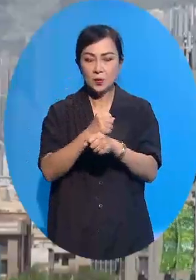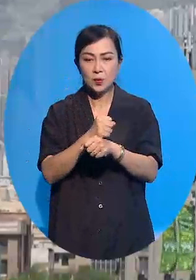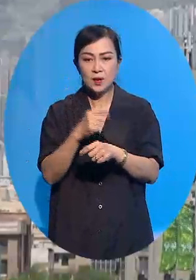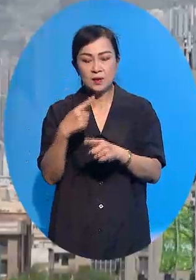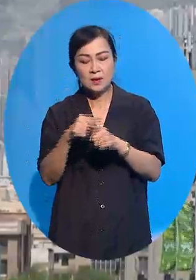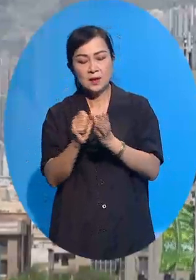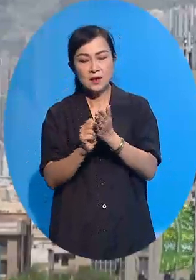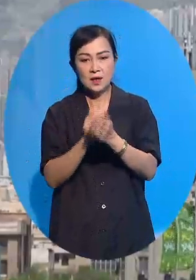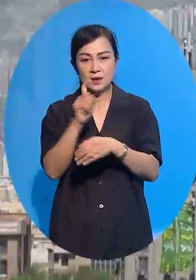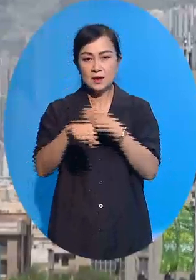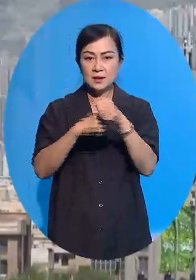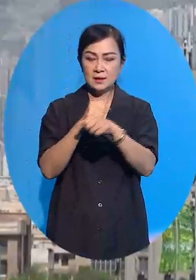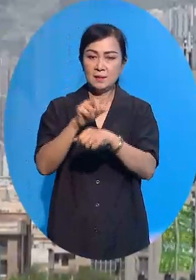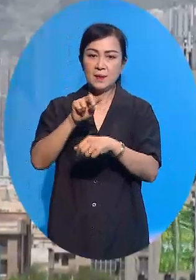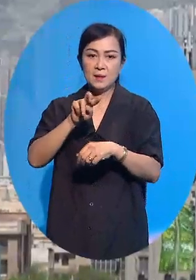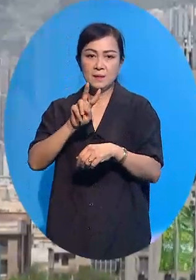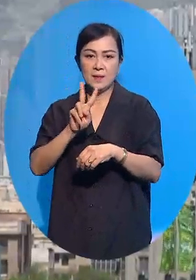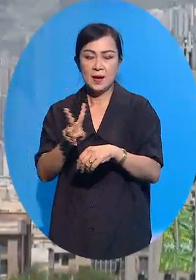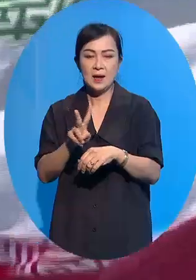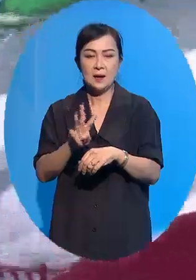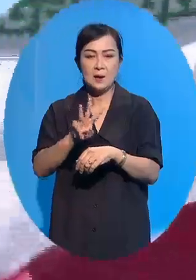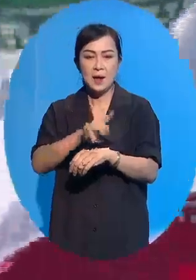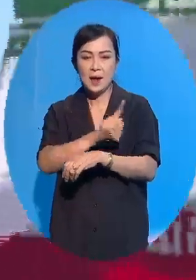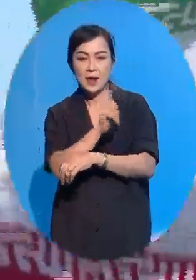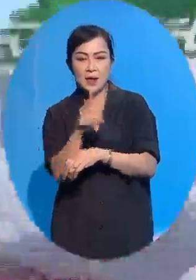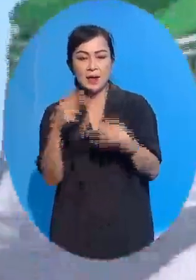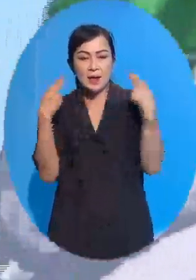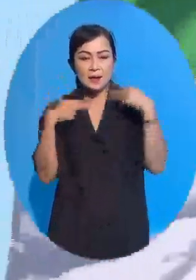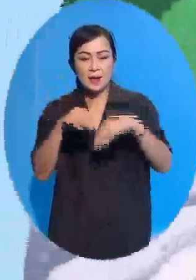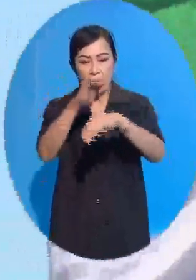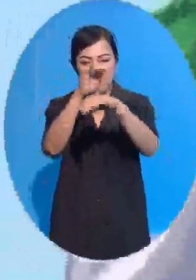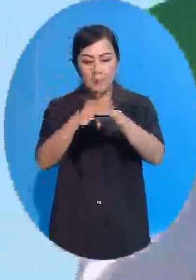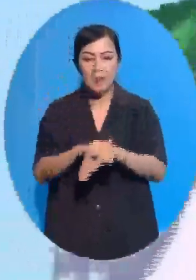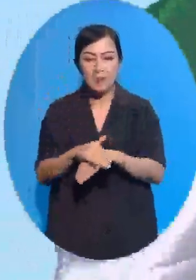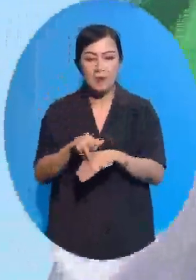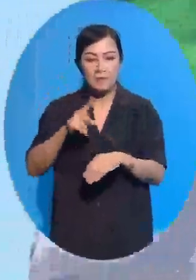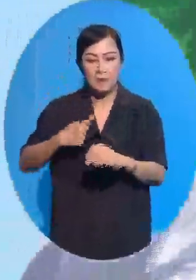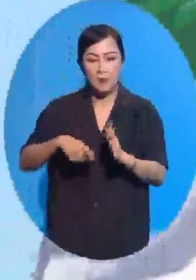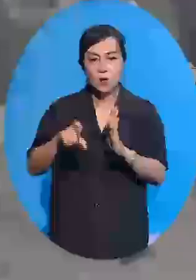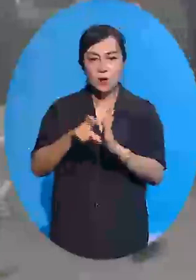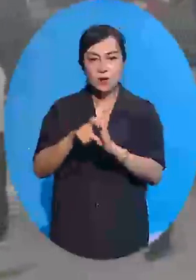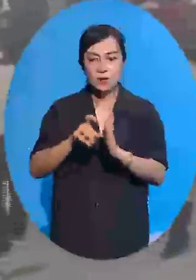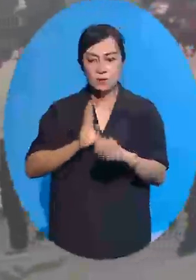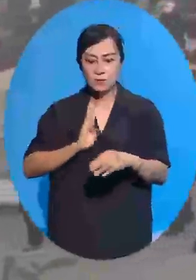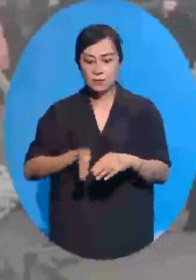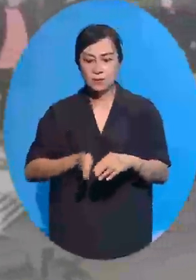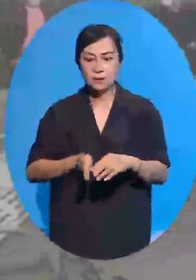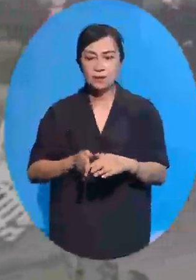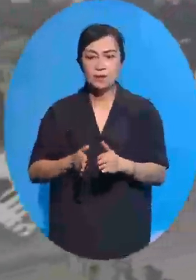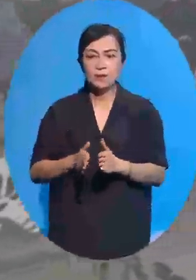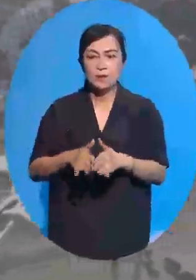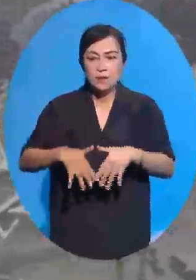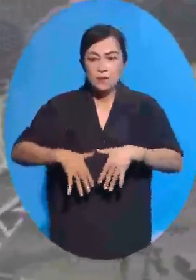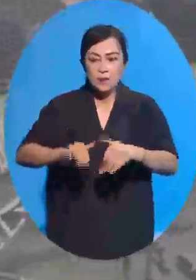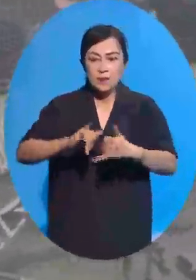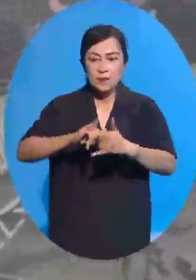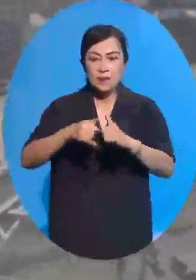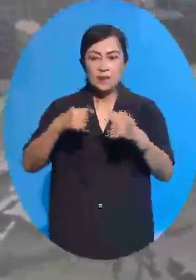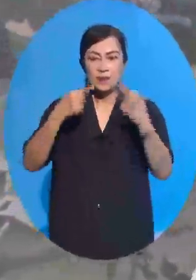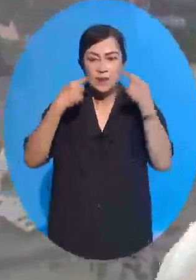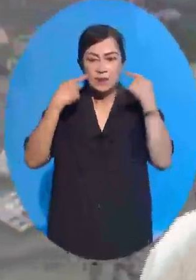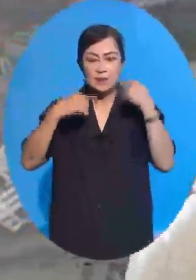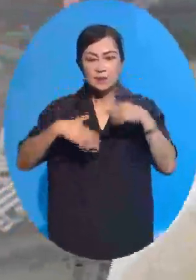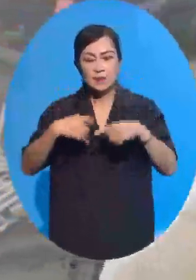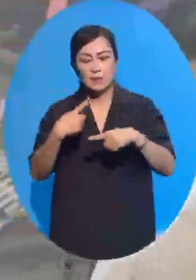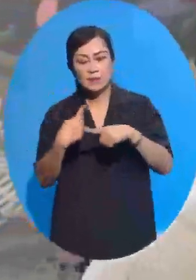tháng 9 năm 2022, 3 ngày sau khi bị cảnh sát bắt giữ vì vi phạm quy định trang phục. Nhiều cuộc biểu tình đã nổ ra tại Iran sau